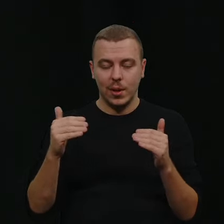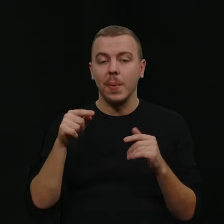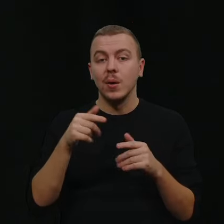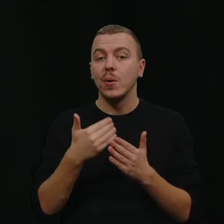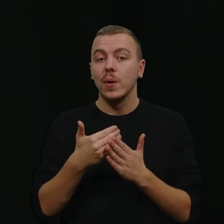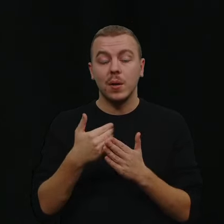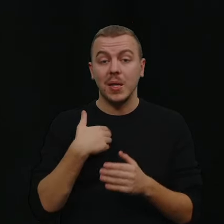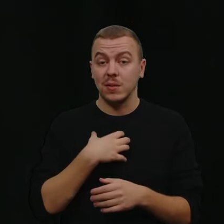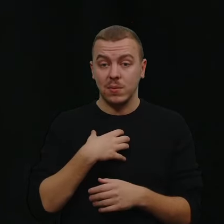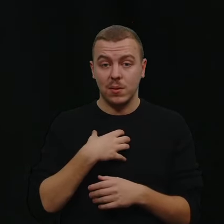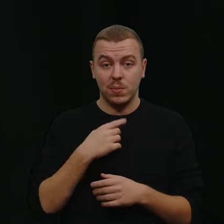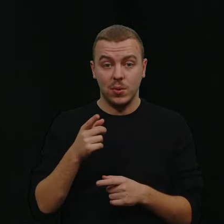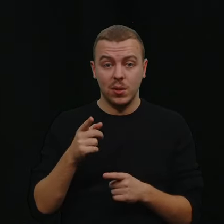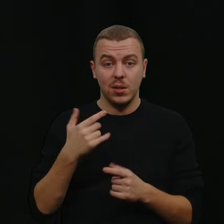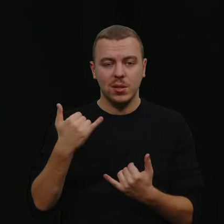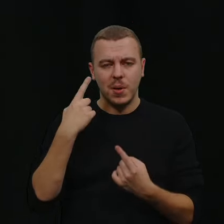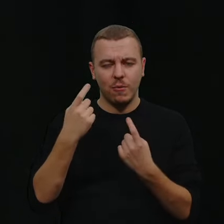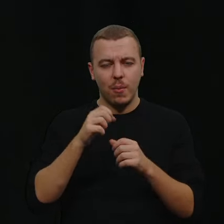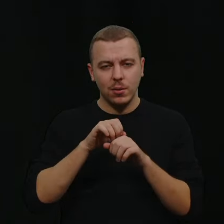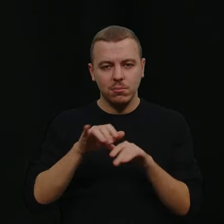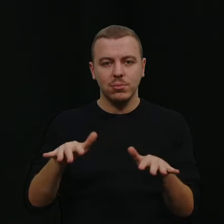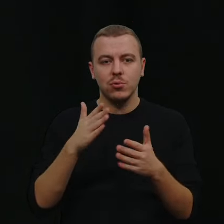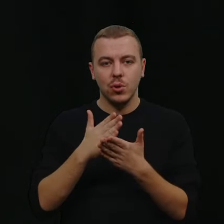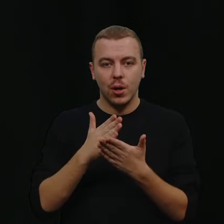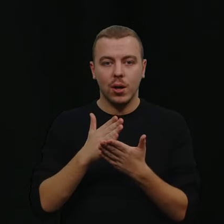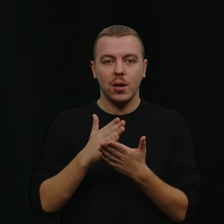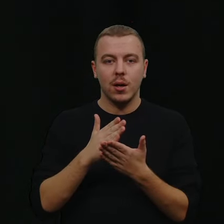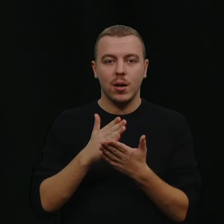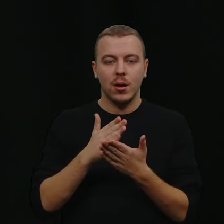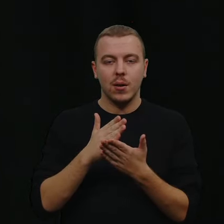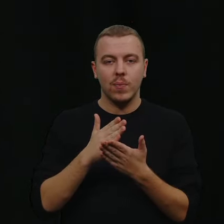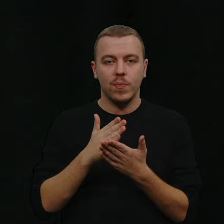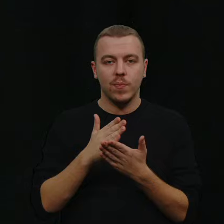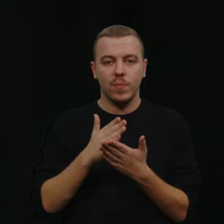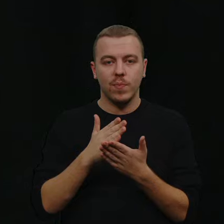man labai svarbu dėl to, kad skleidžiama informacija, kad jau